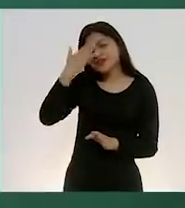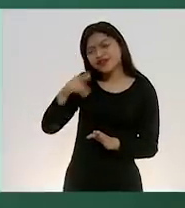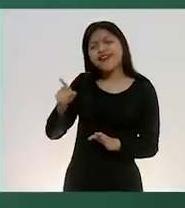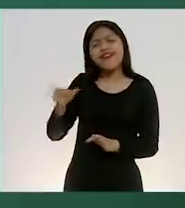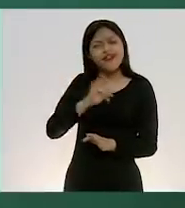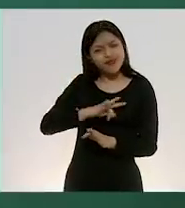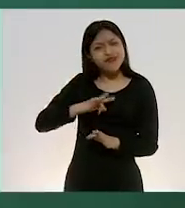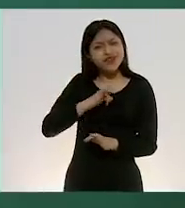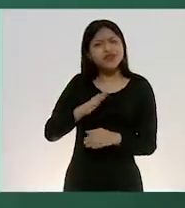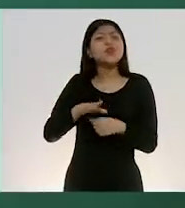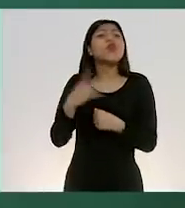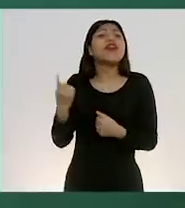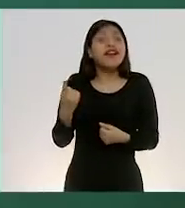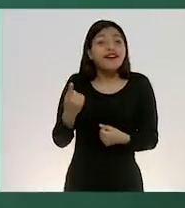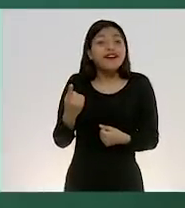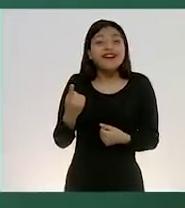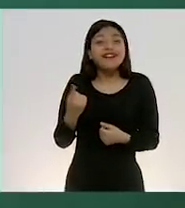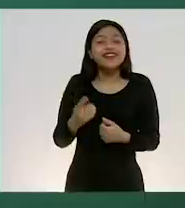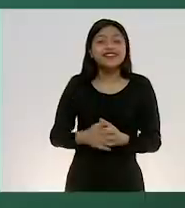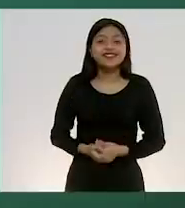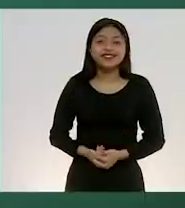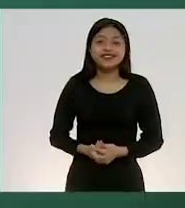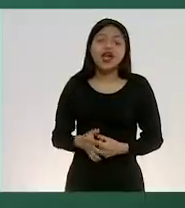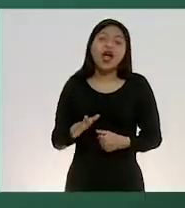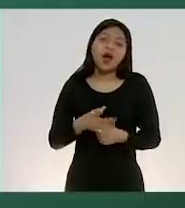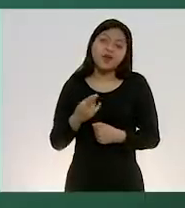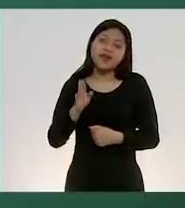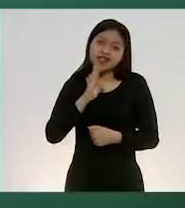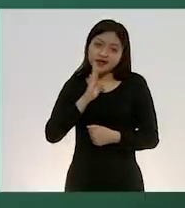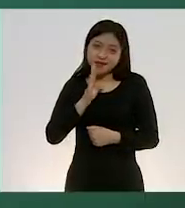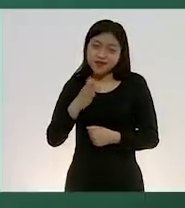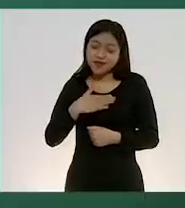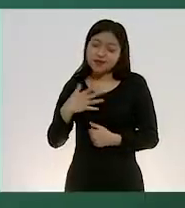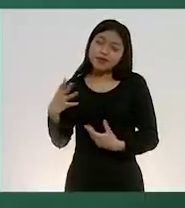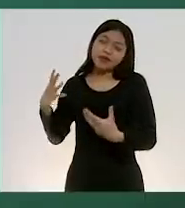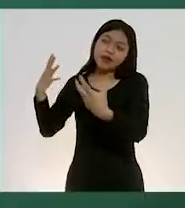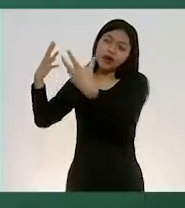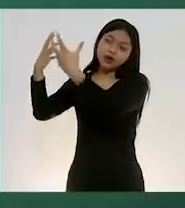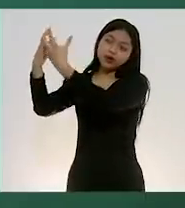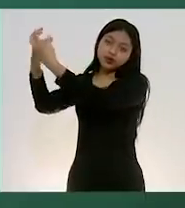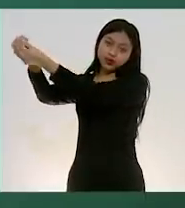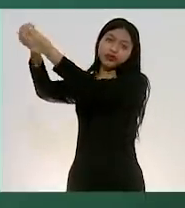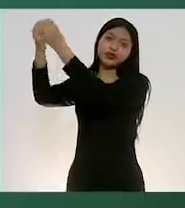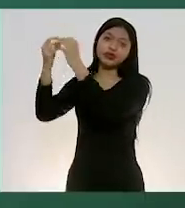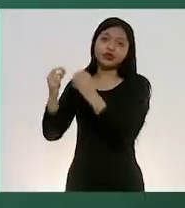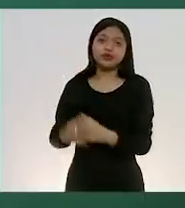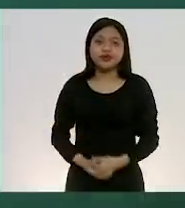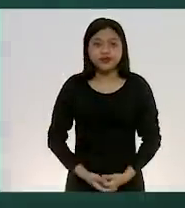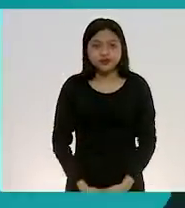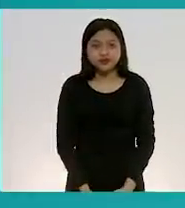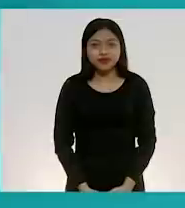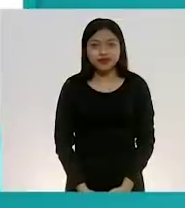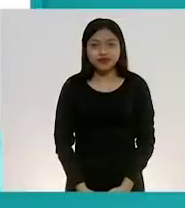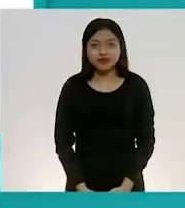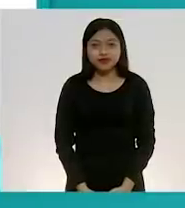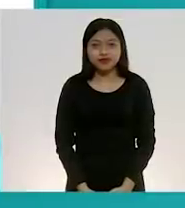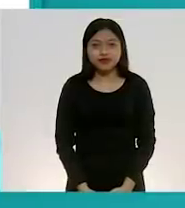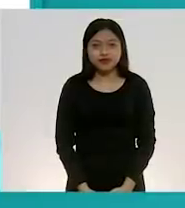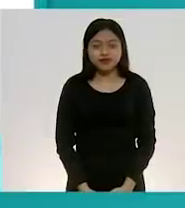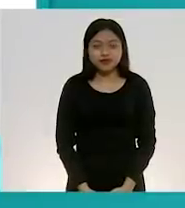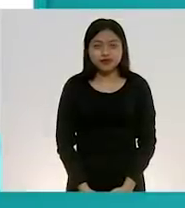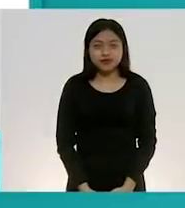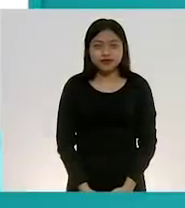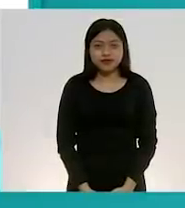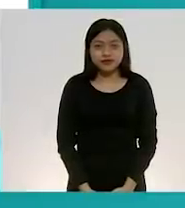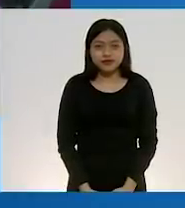iwohelili. Kima kuyole tumentzok ubin. Uchukpach inkich pangnai.